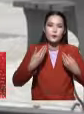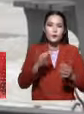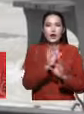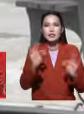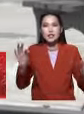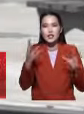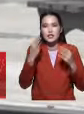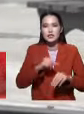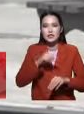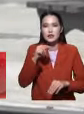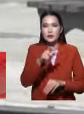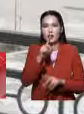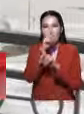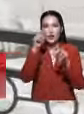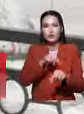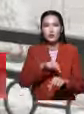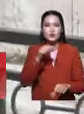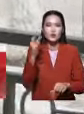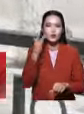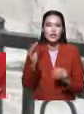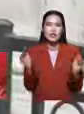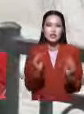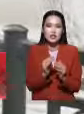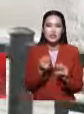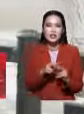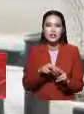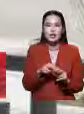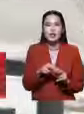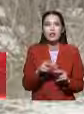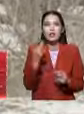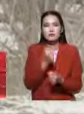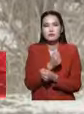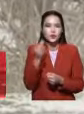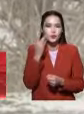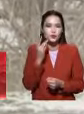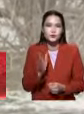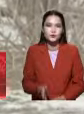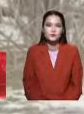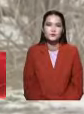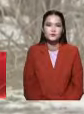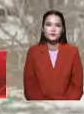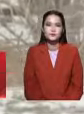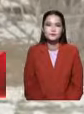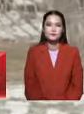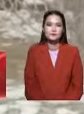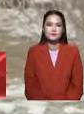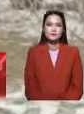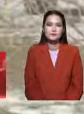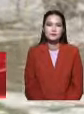адамды ерекше күйге бөлейді. Қысқасы, кел құшақтасайық. Аружан Задабек, Ернұр Қалелов,